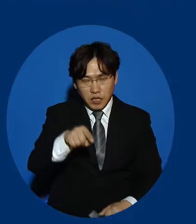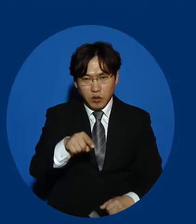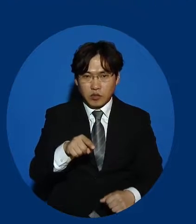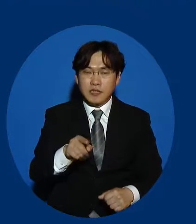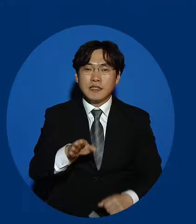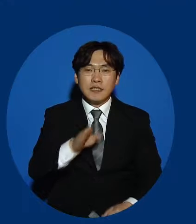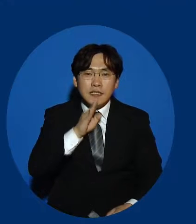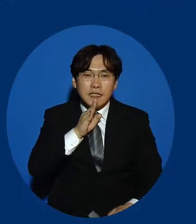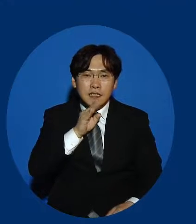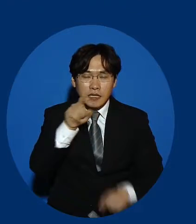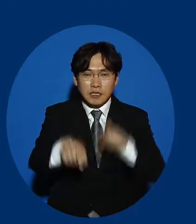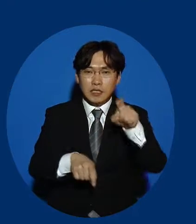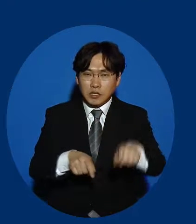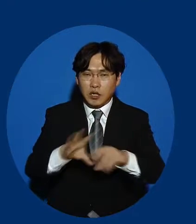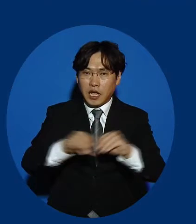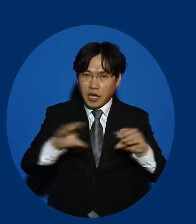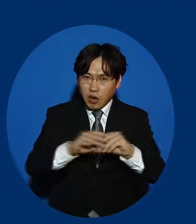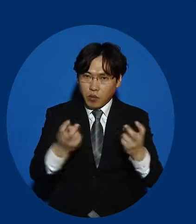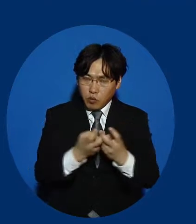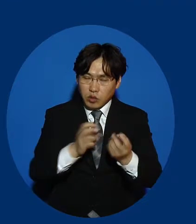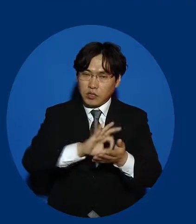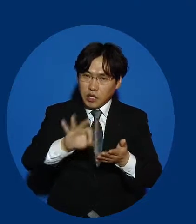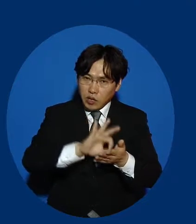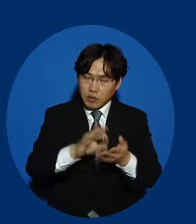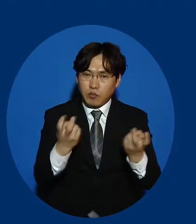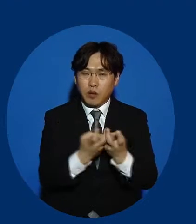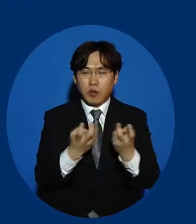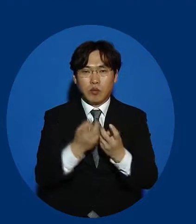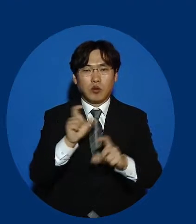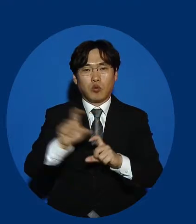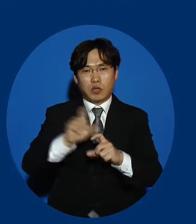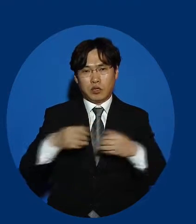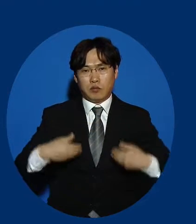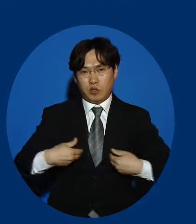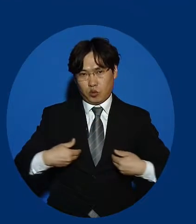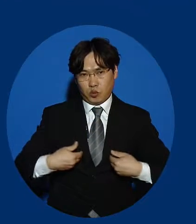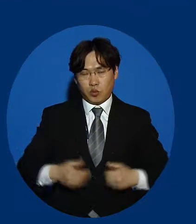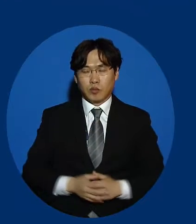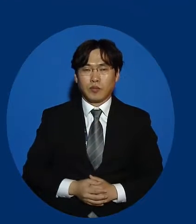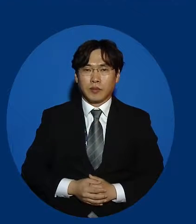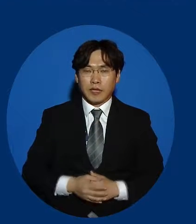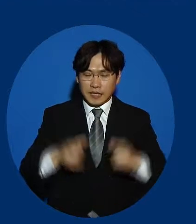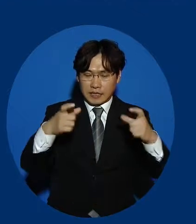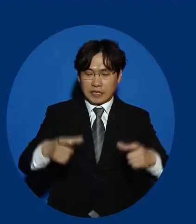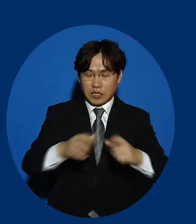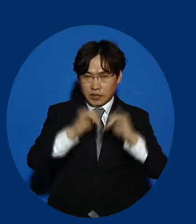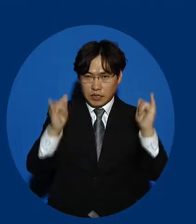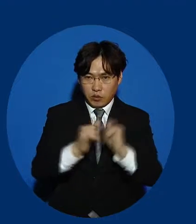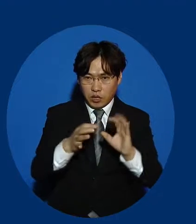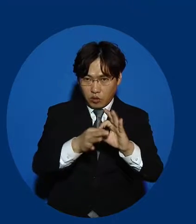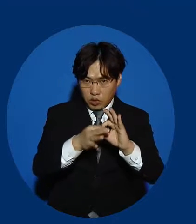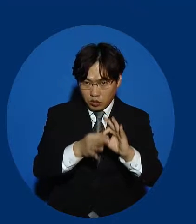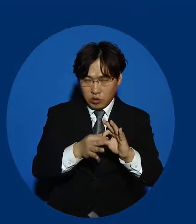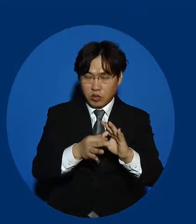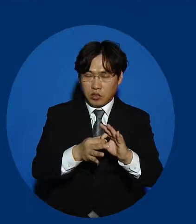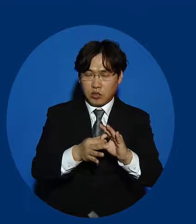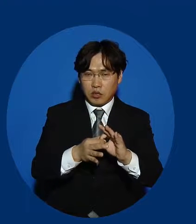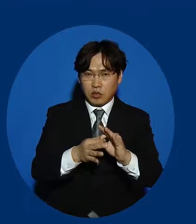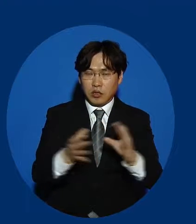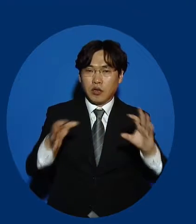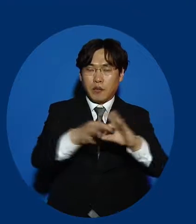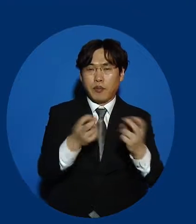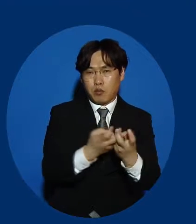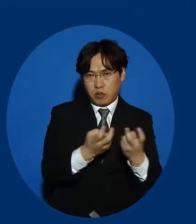실효성을 갖게 할 것이냐 이런 문제들. 그다음에 지역 장애인 단체와의 연계망들. 작년 강원도 지역에 산불 났었잖아요.